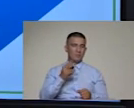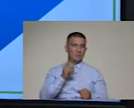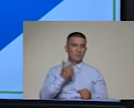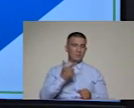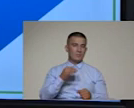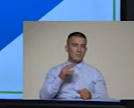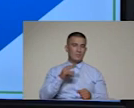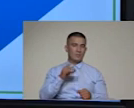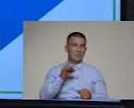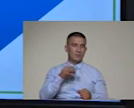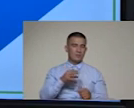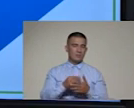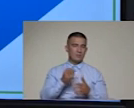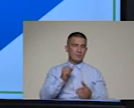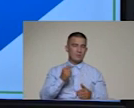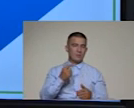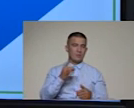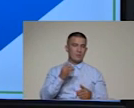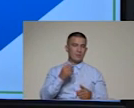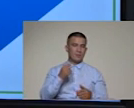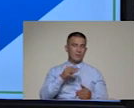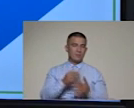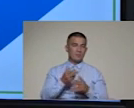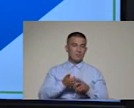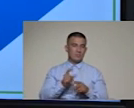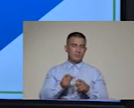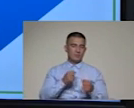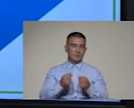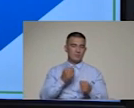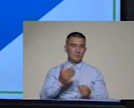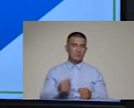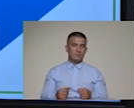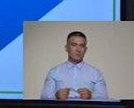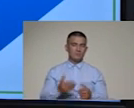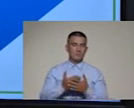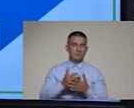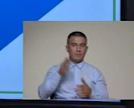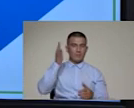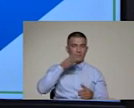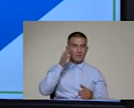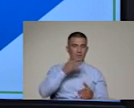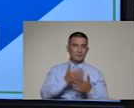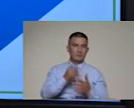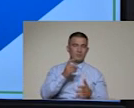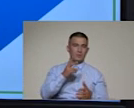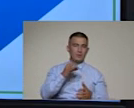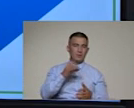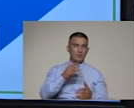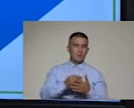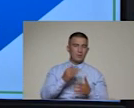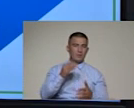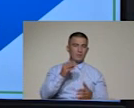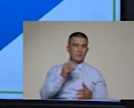Bularning agregat holati qattiq ko'rinishda. Metalmaslarning gidridlari vodorod xlorid, vodorod